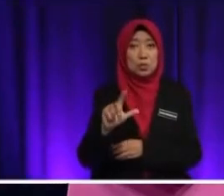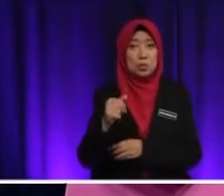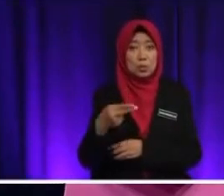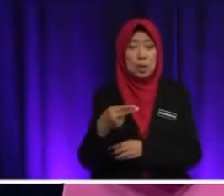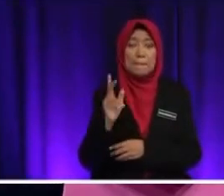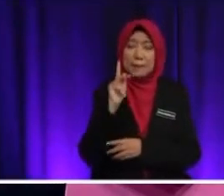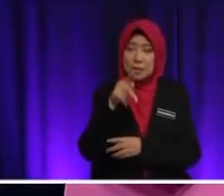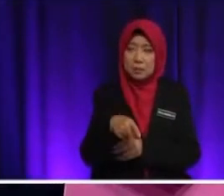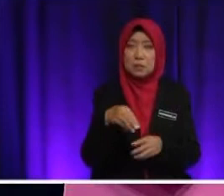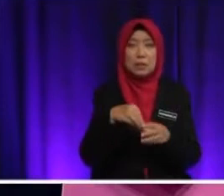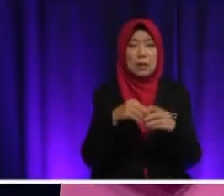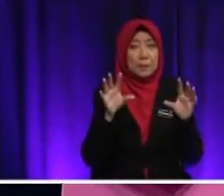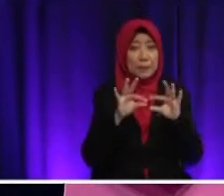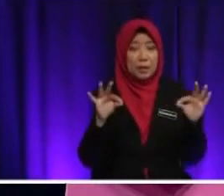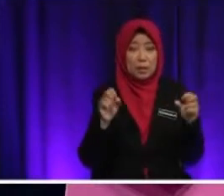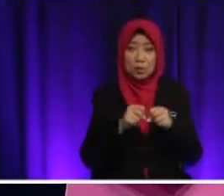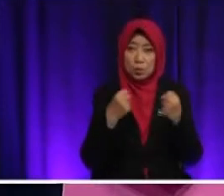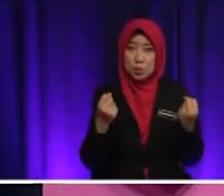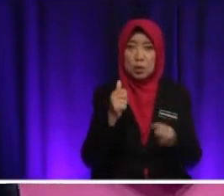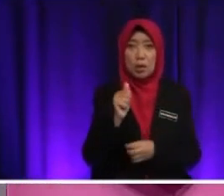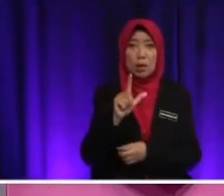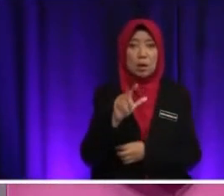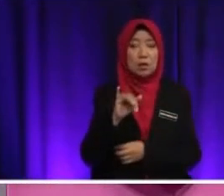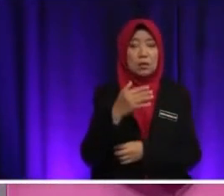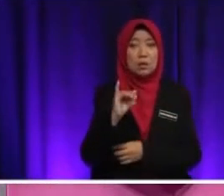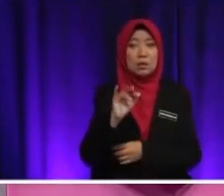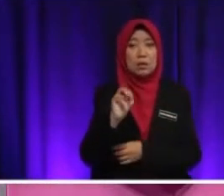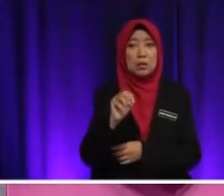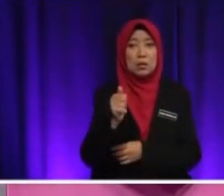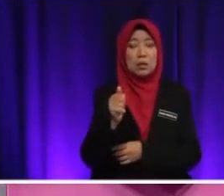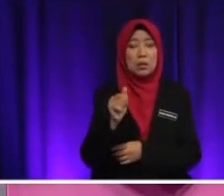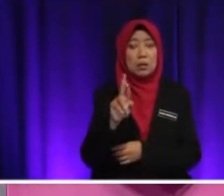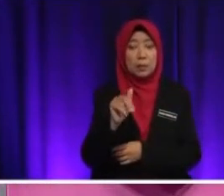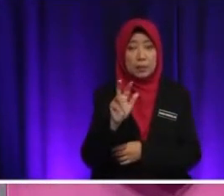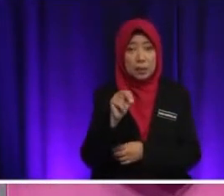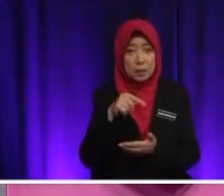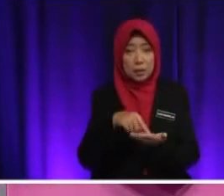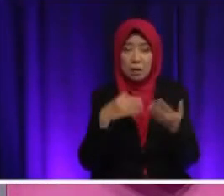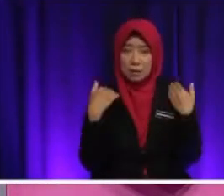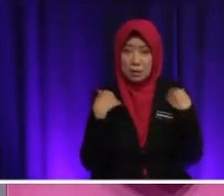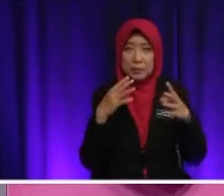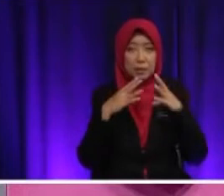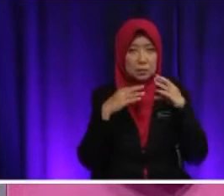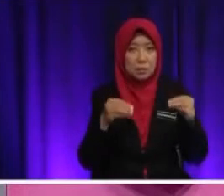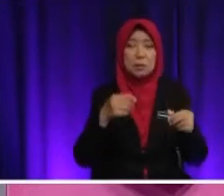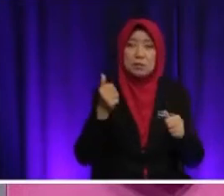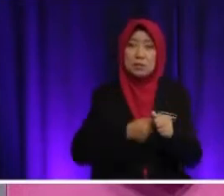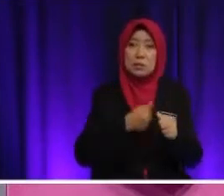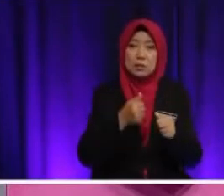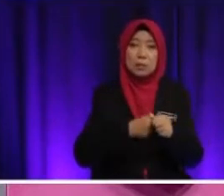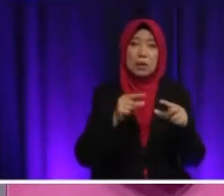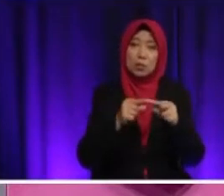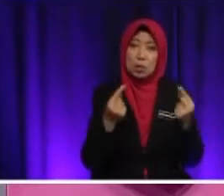Imran ayat 137 hingga 139 ini ada pengajaran dia. Setiap Al-Quran itu